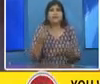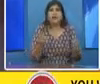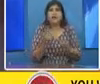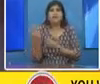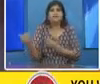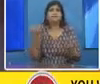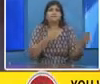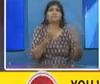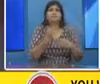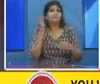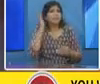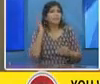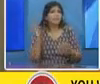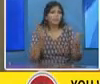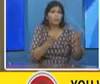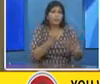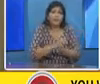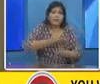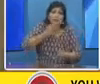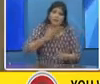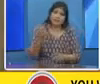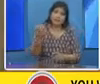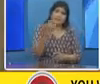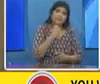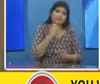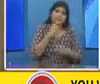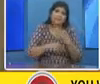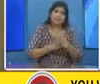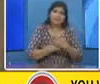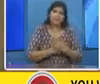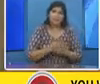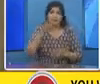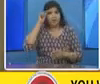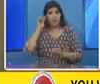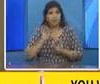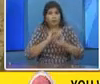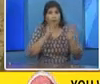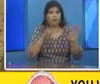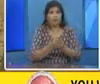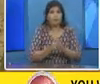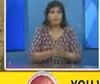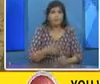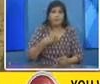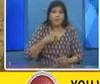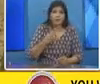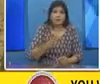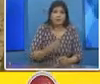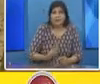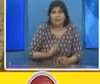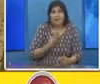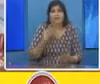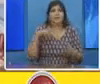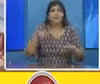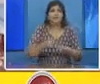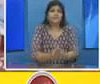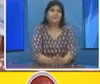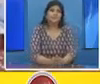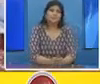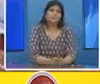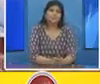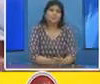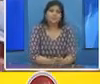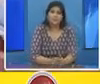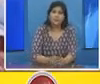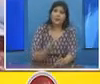आसानी से आपको सीखने को मिलेगी, जानने को मिलेगी। और आप देखिए आपको बहुत मजा आएगा।